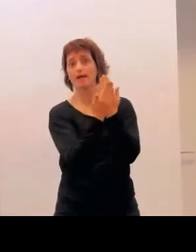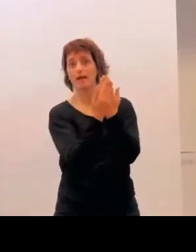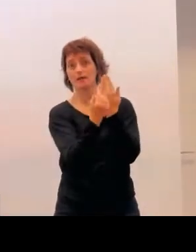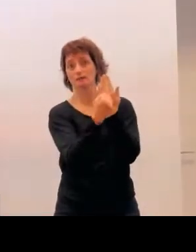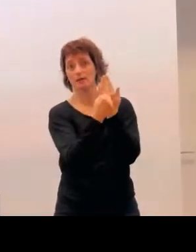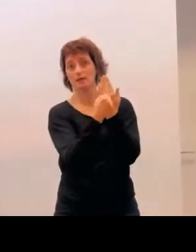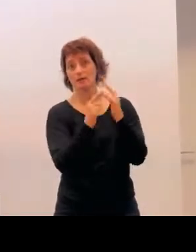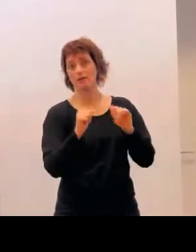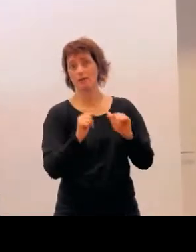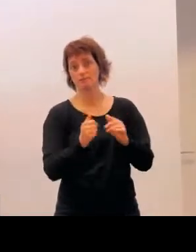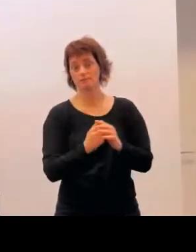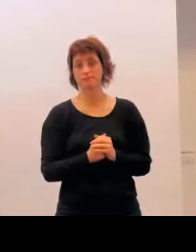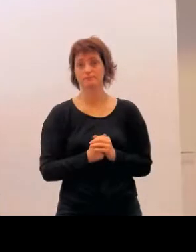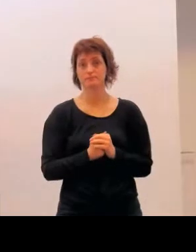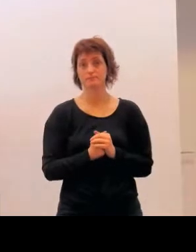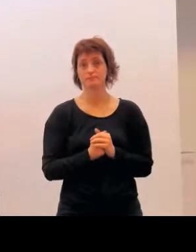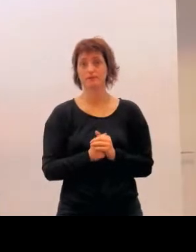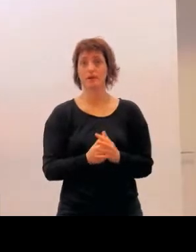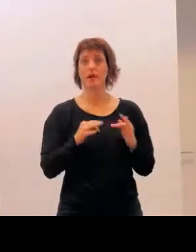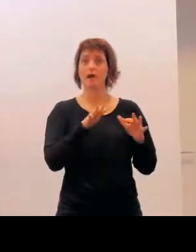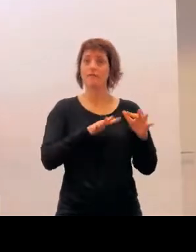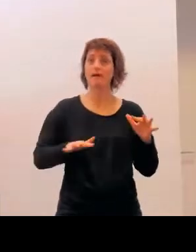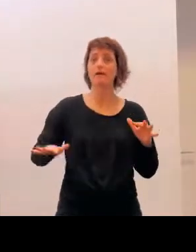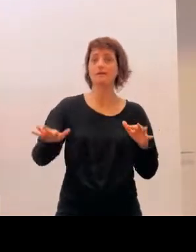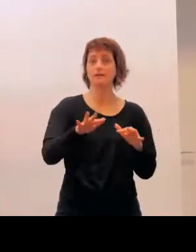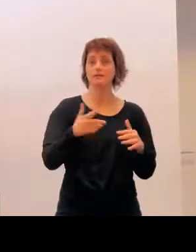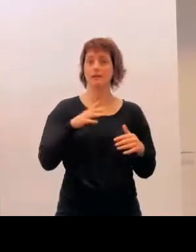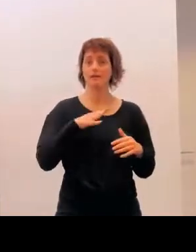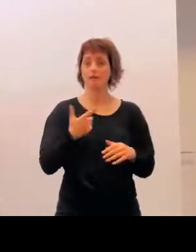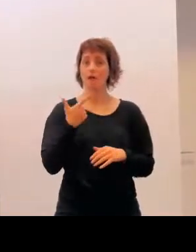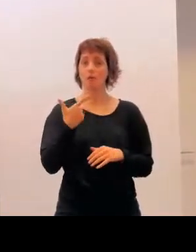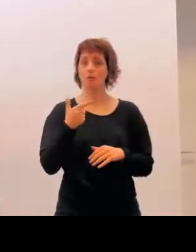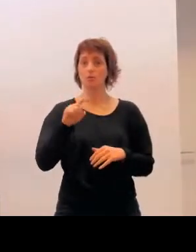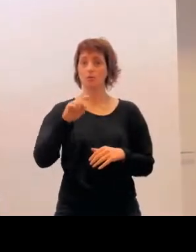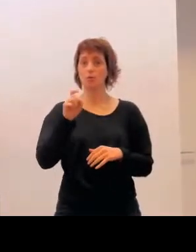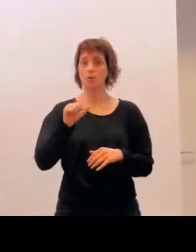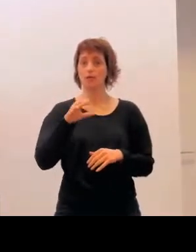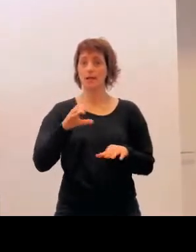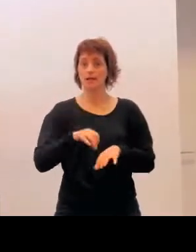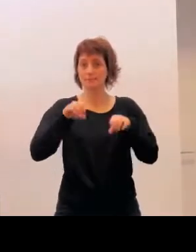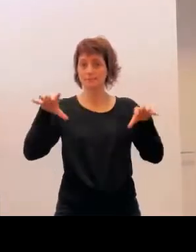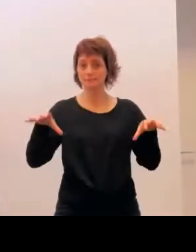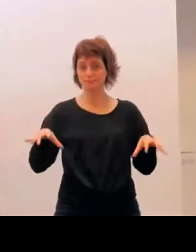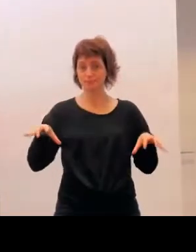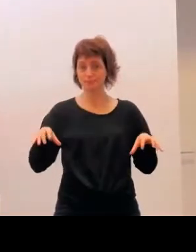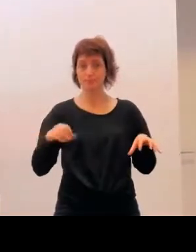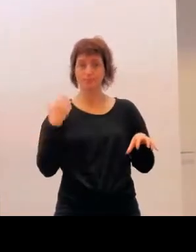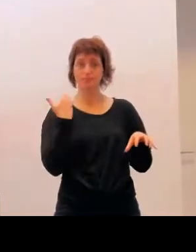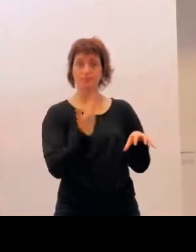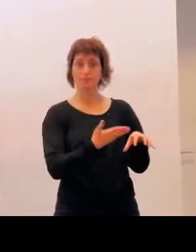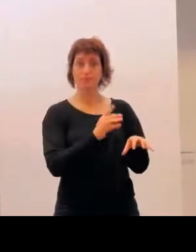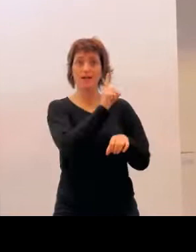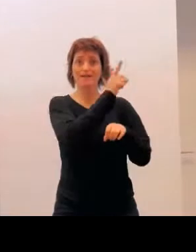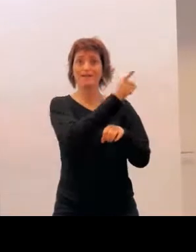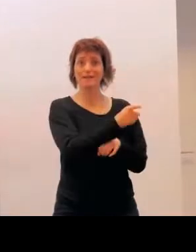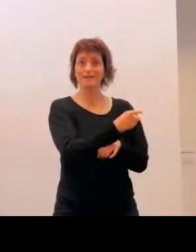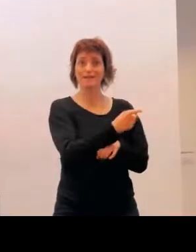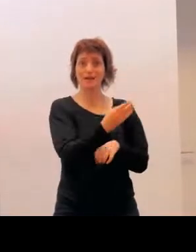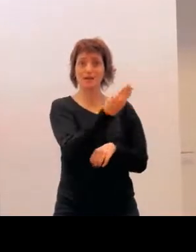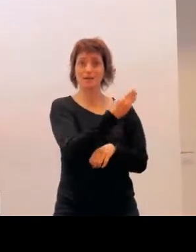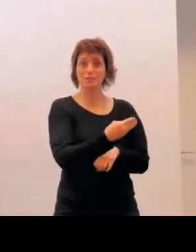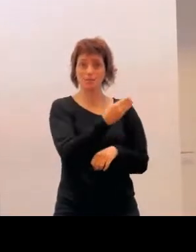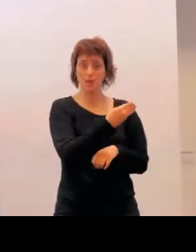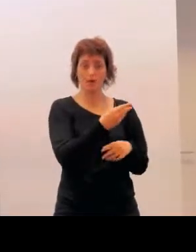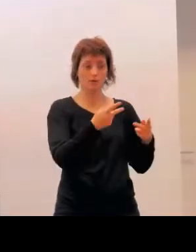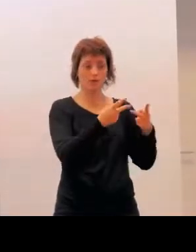délibération. Sur ce secteur, nous avons deux ZAC. Concernant la ZAC Stanislas Meurthe, qui couvre